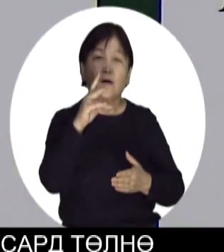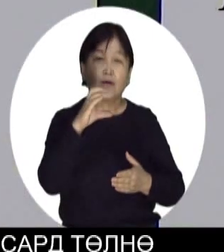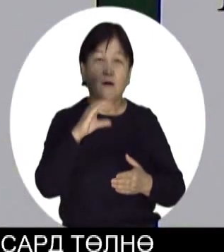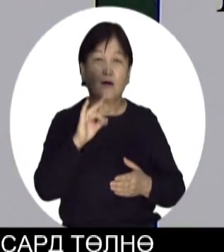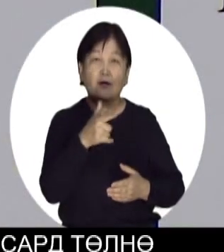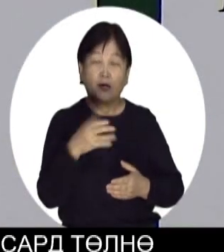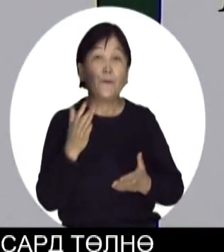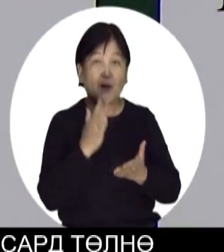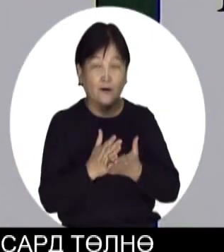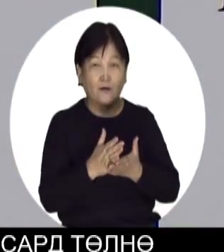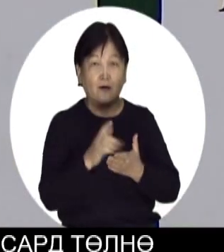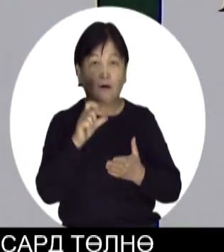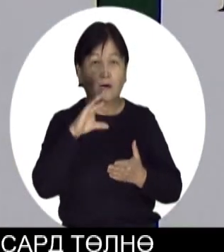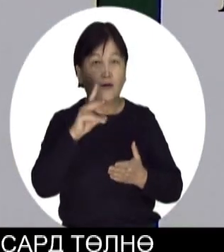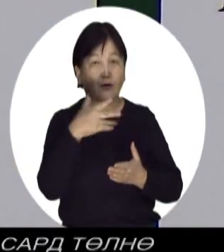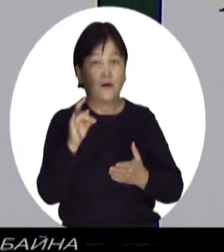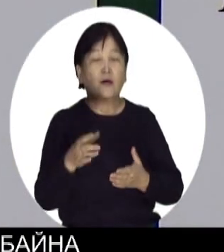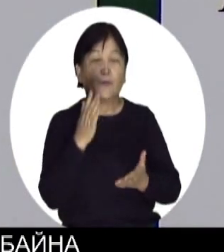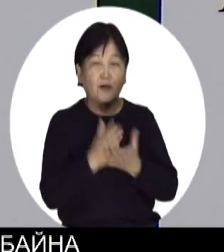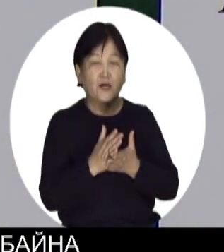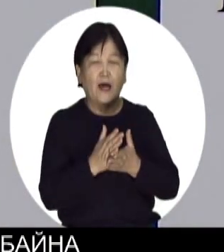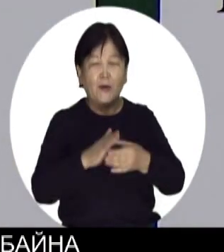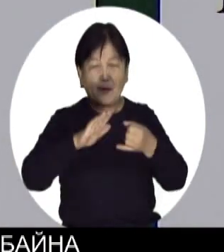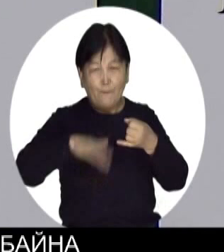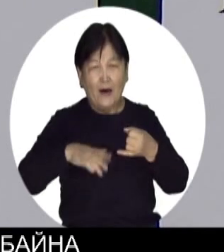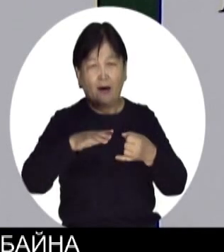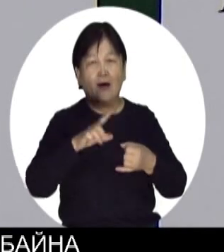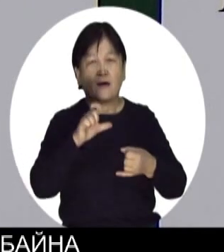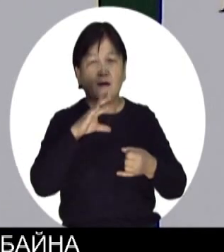Тэгэхээр уруул явагдахад шаарддагдах хамгийн бага энергийг